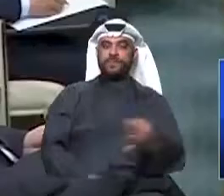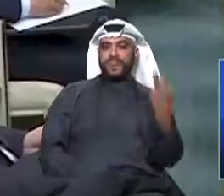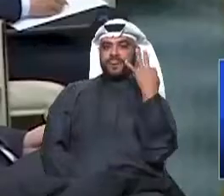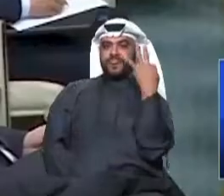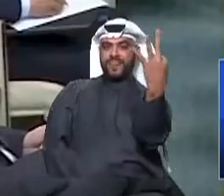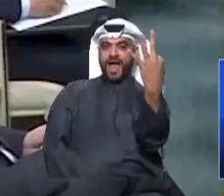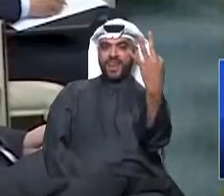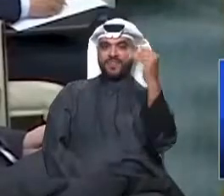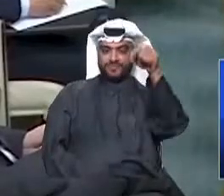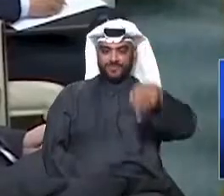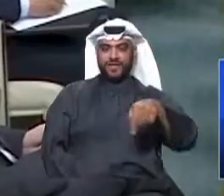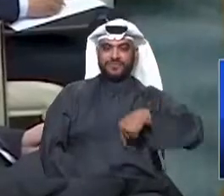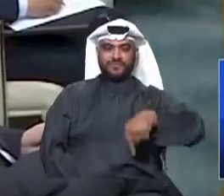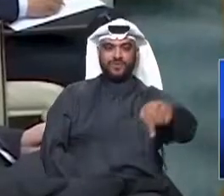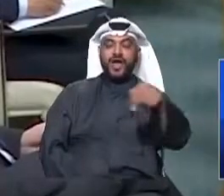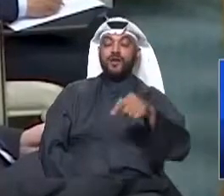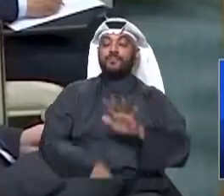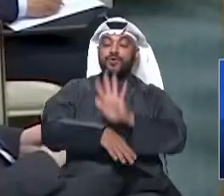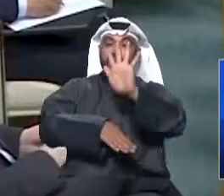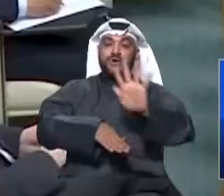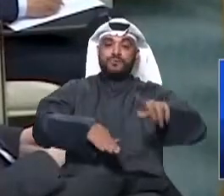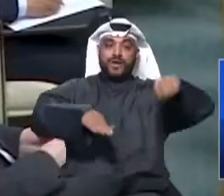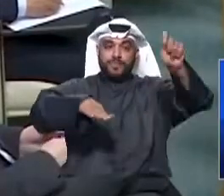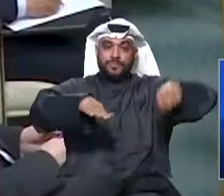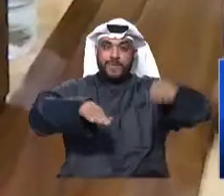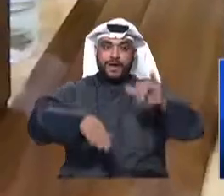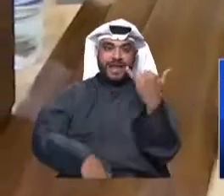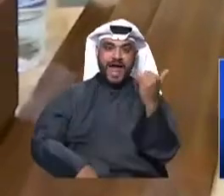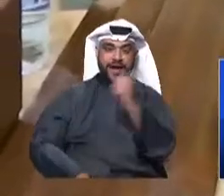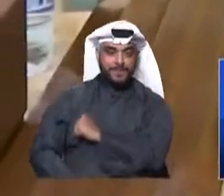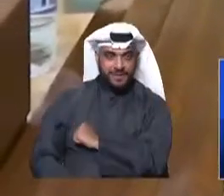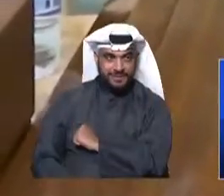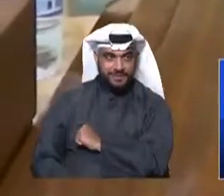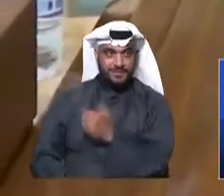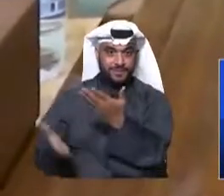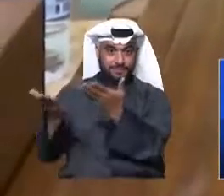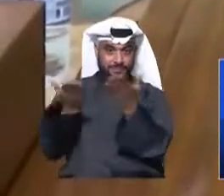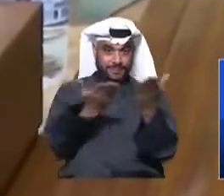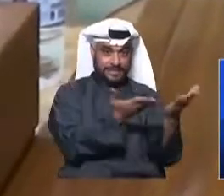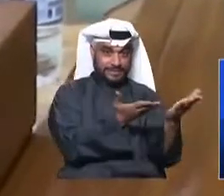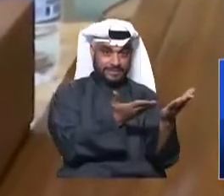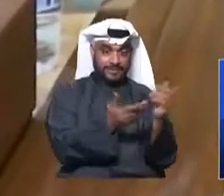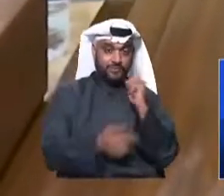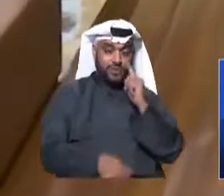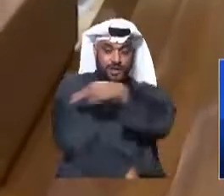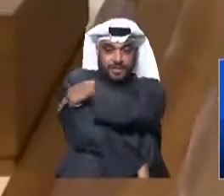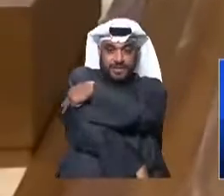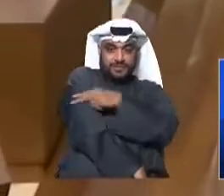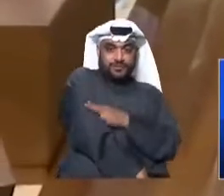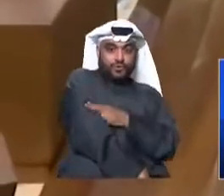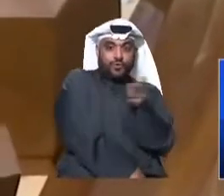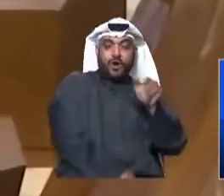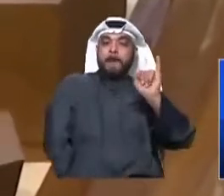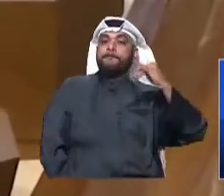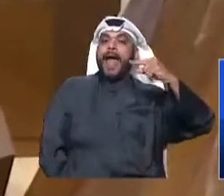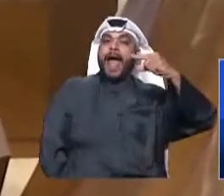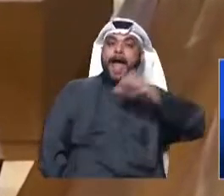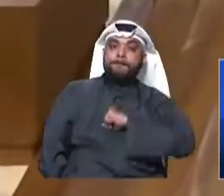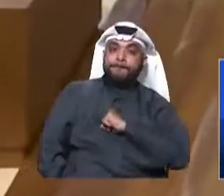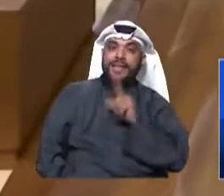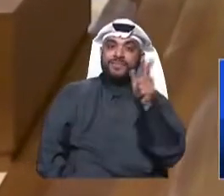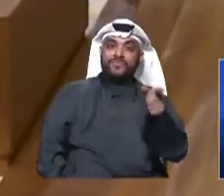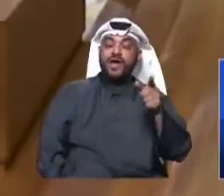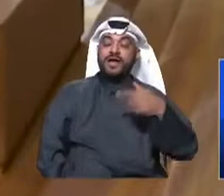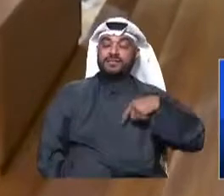الثاني من الفصل التشريعي الثالث للبرلمان العربي، بحضور الدكتور محمد الحويلة رئيس لجنة الشؤون